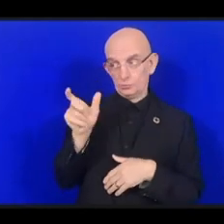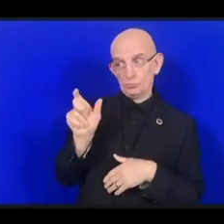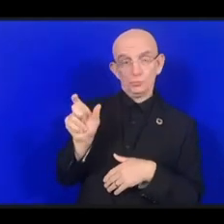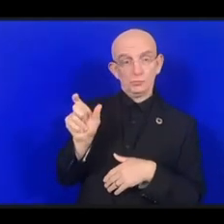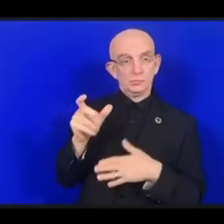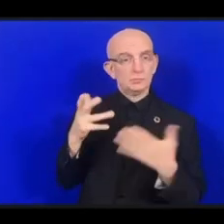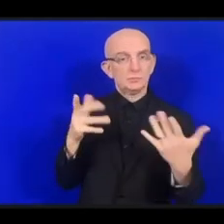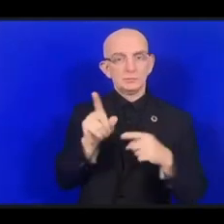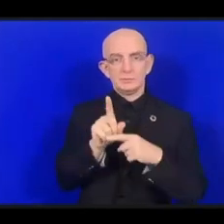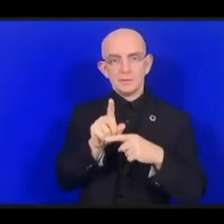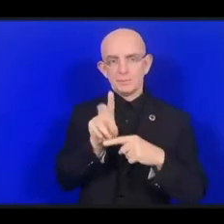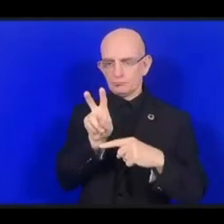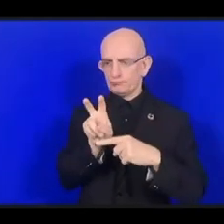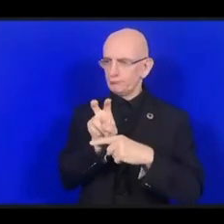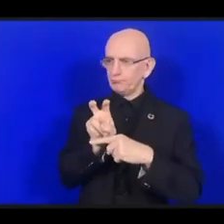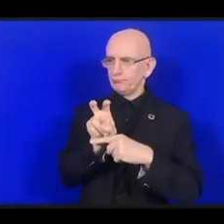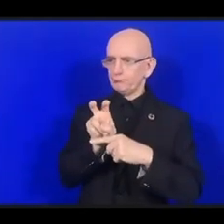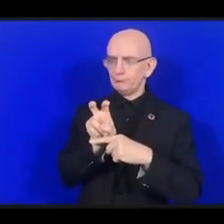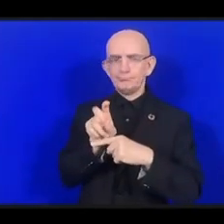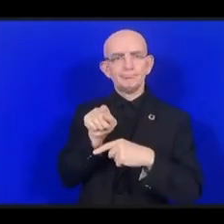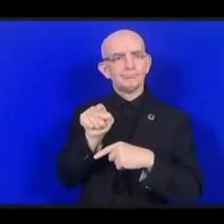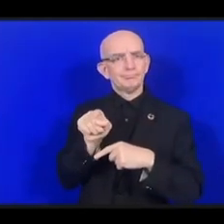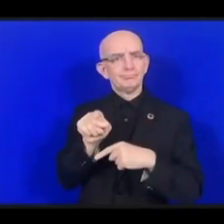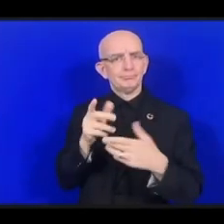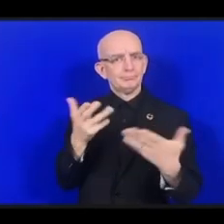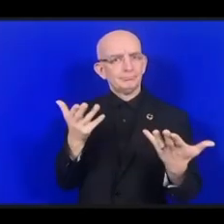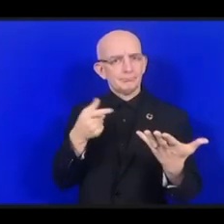donner la main et à